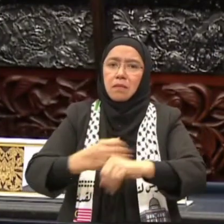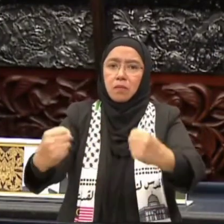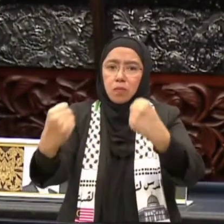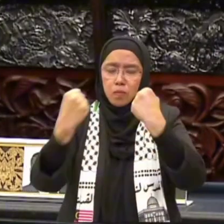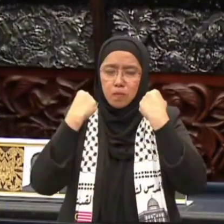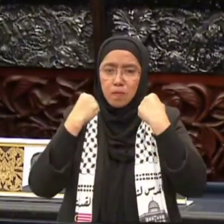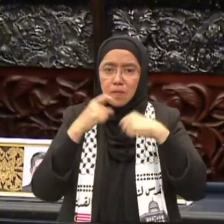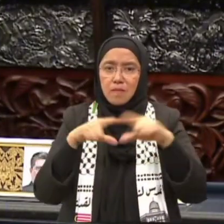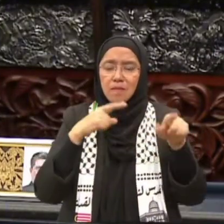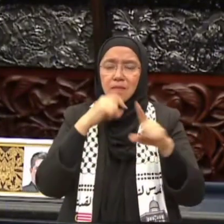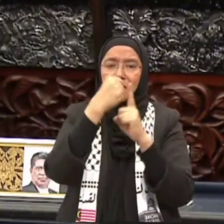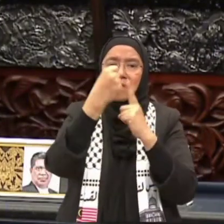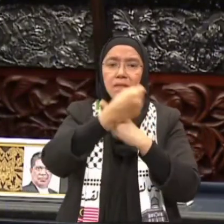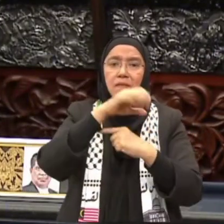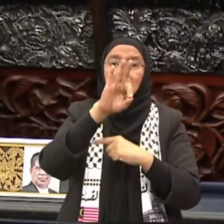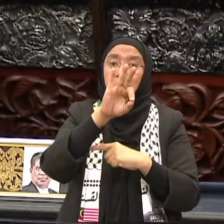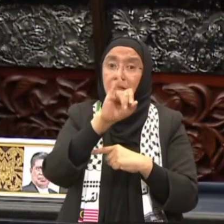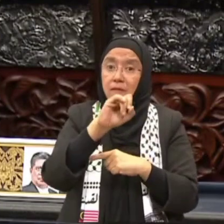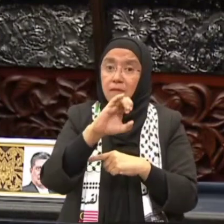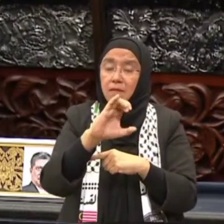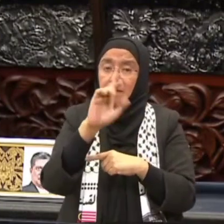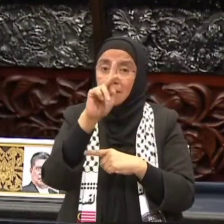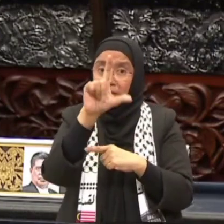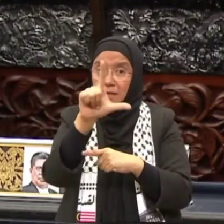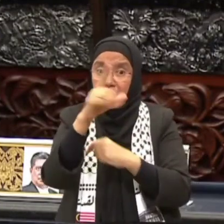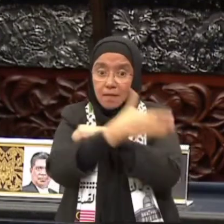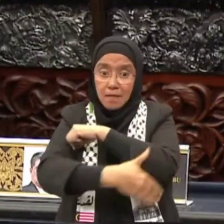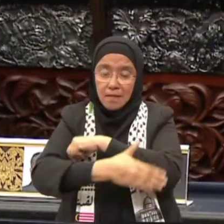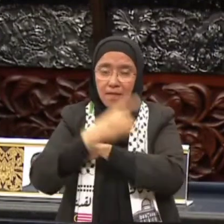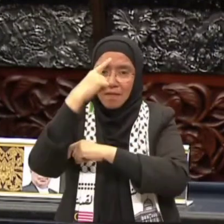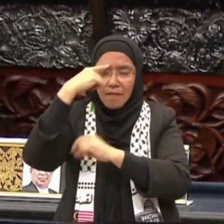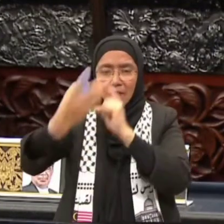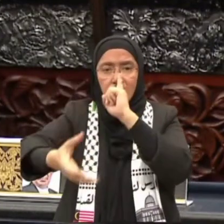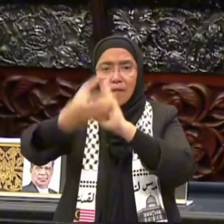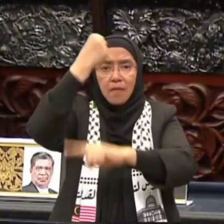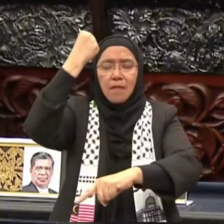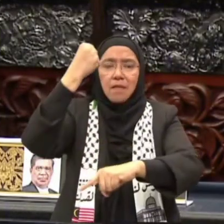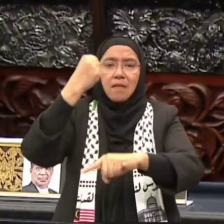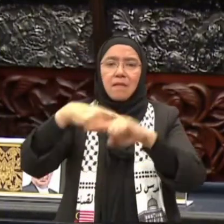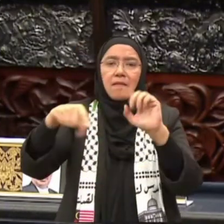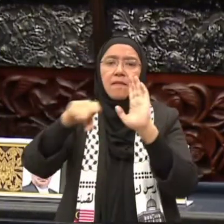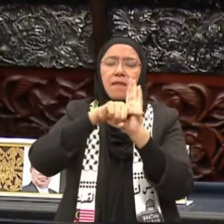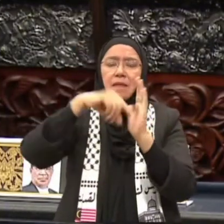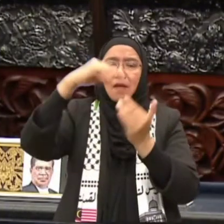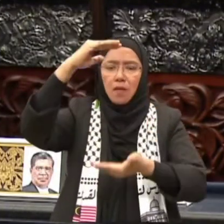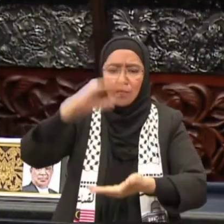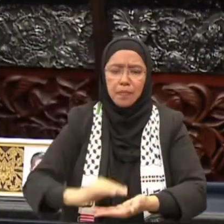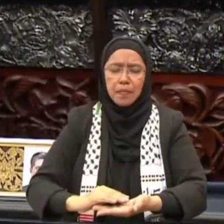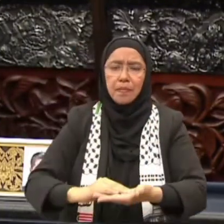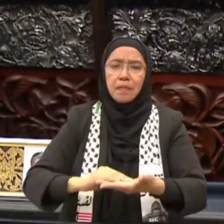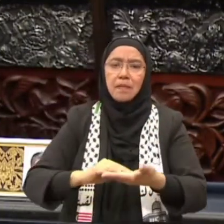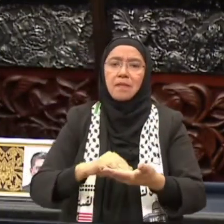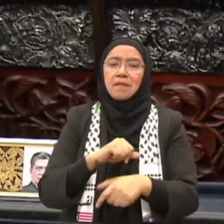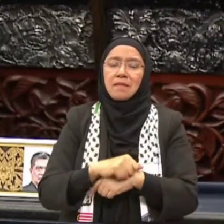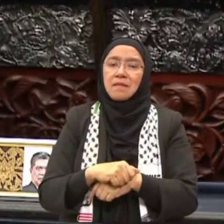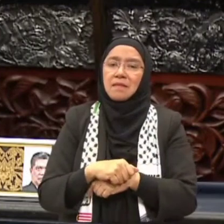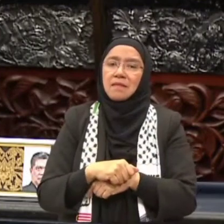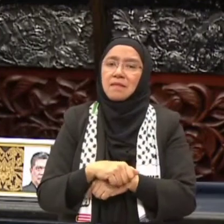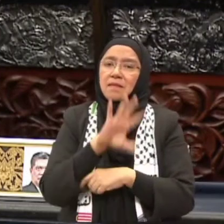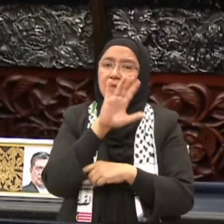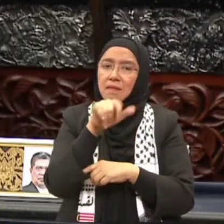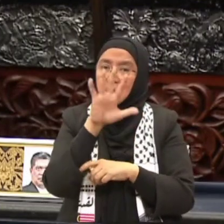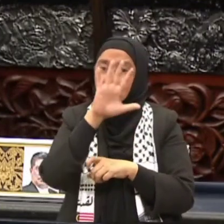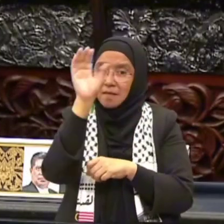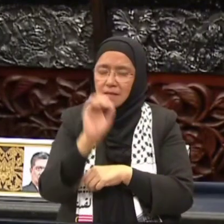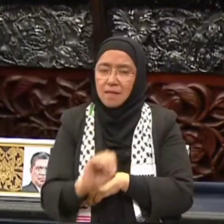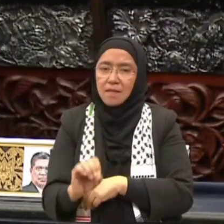sasaran defisit dikurangkan kepada 3.5% dari KDNK negara pada tahun